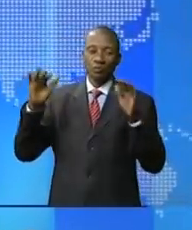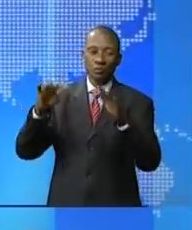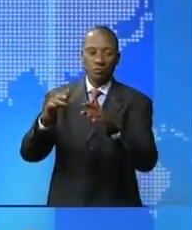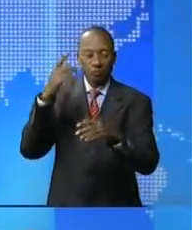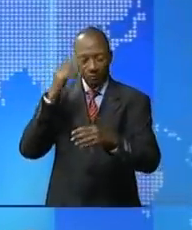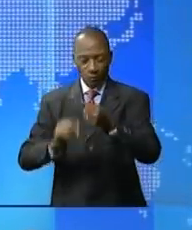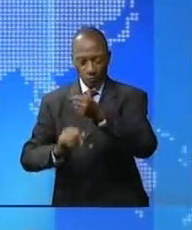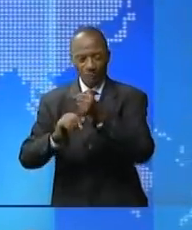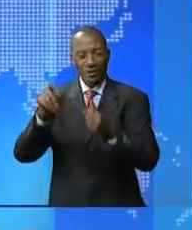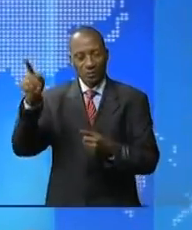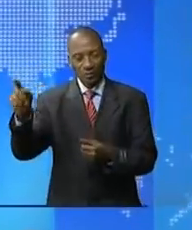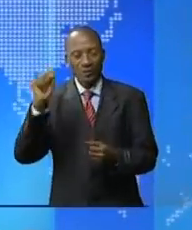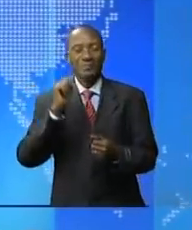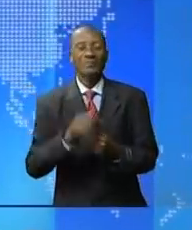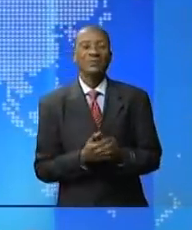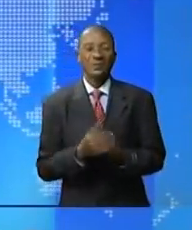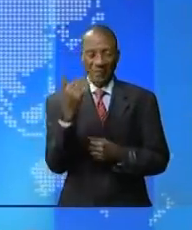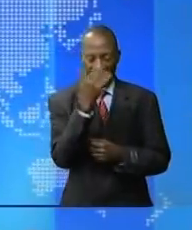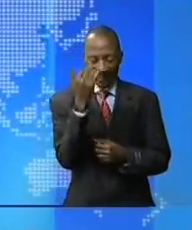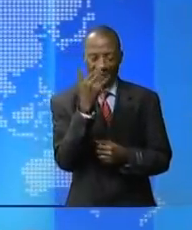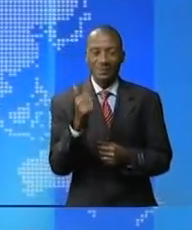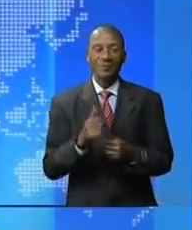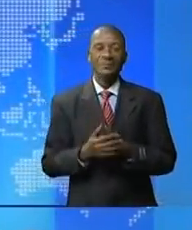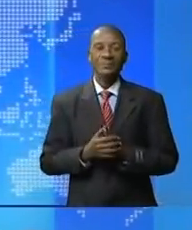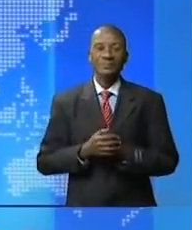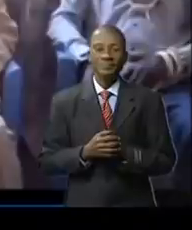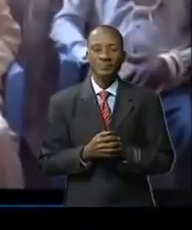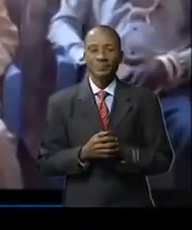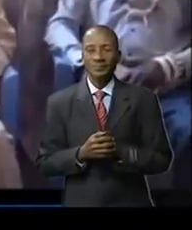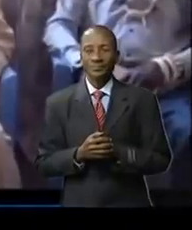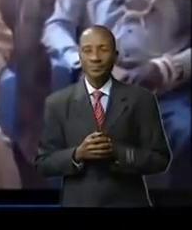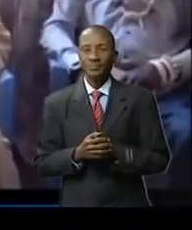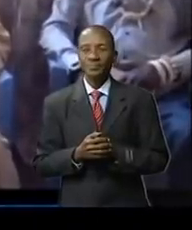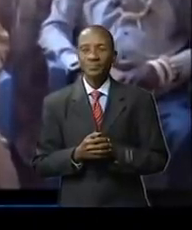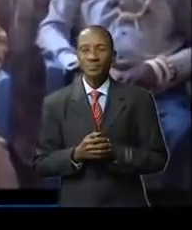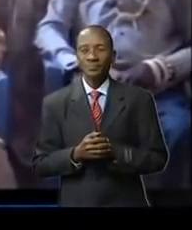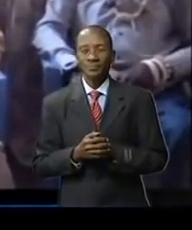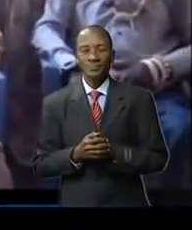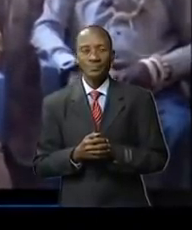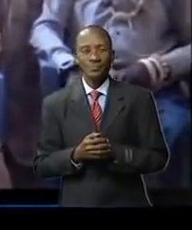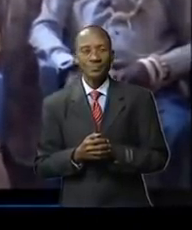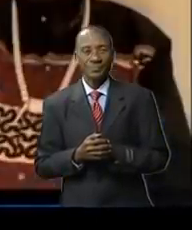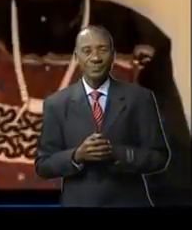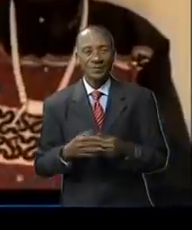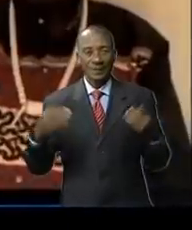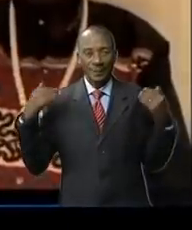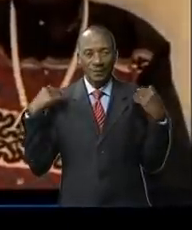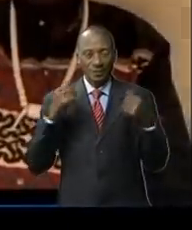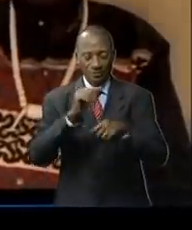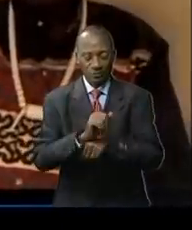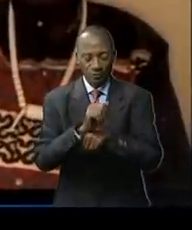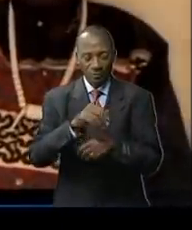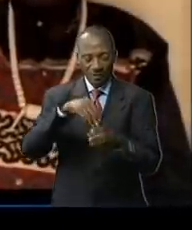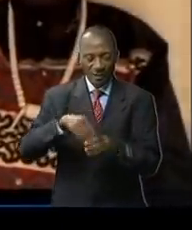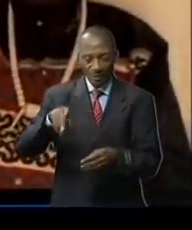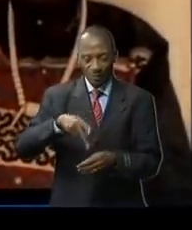chefs coutumiers du Grand Katanga. Ils sont au micro de Didier Mumba. Dans leur message, les chefs coutumiers de l'espace Grand Katanga, réunis